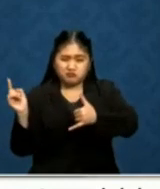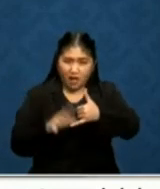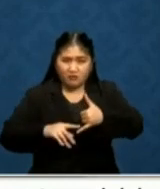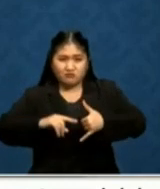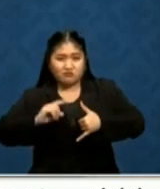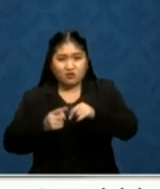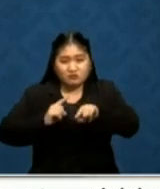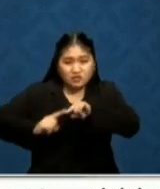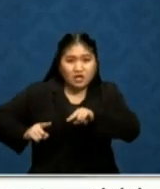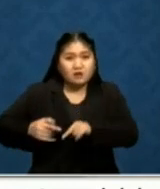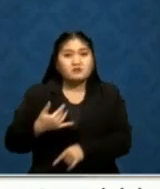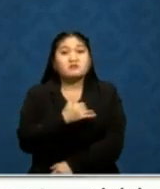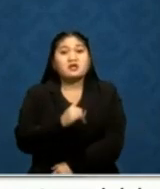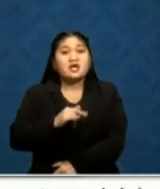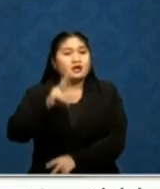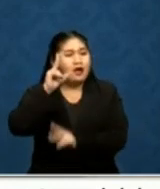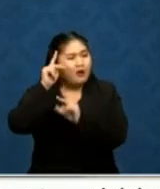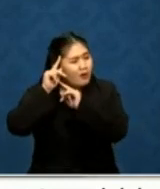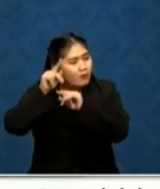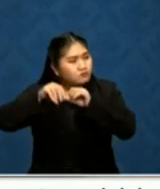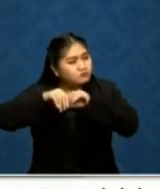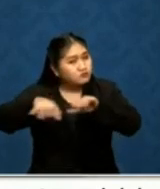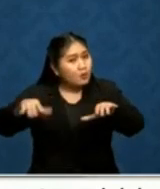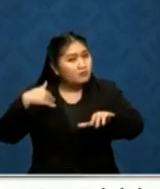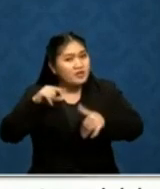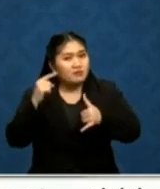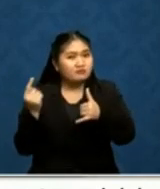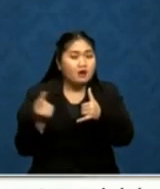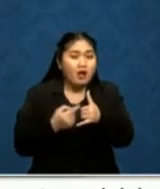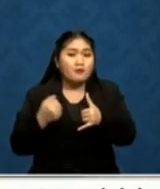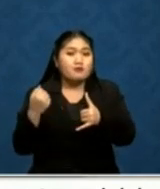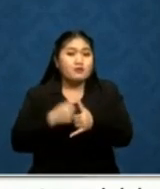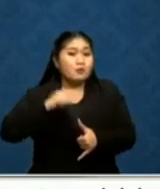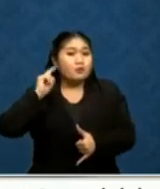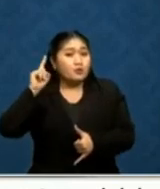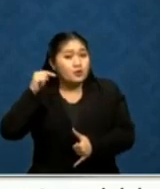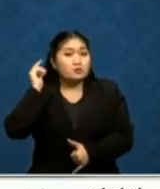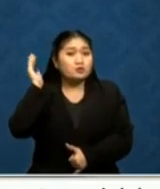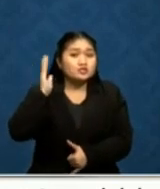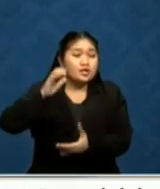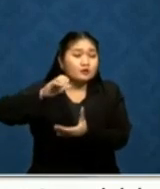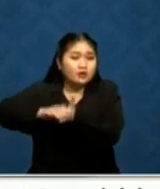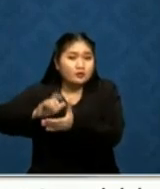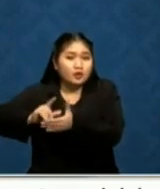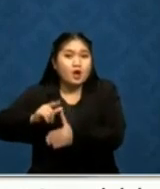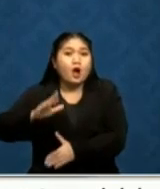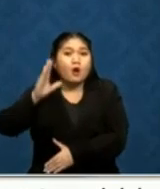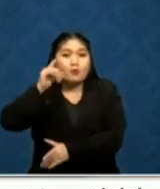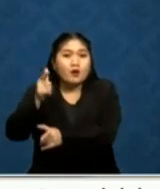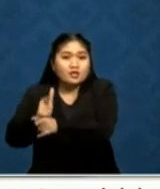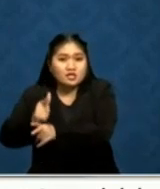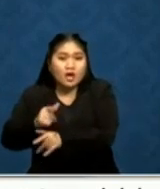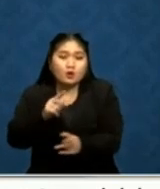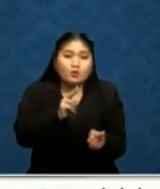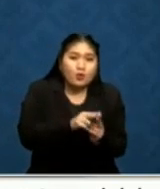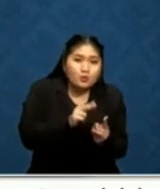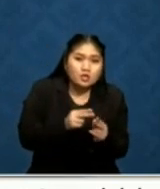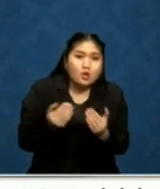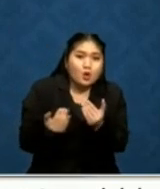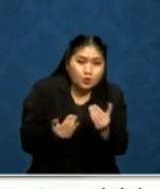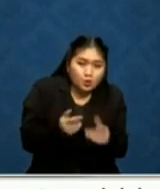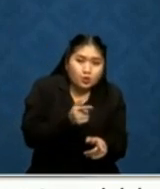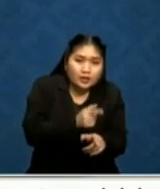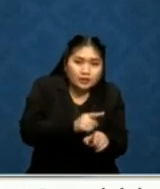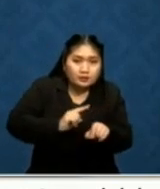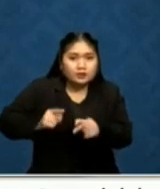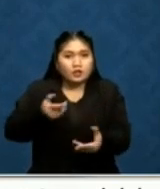ได้เห็นจากข่าวแทบทุกวันเลยค่ะทั้งการทำร้ายร่างกายของสามีภรรยาพ่อเลี้ยงข่มขืนลูกเลี้ยงบางกรณีหนักถึ